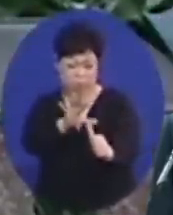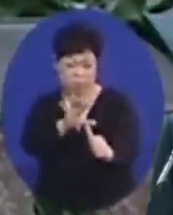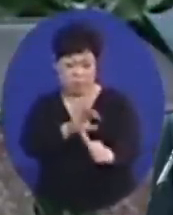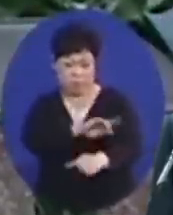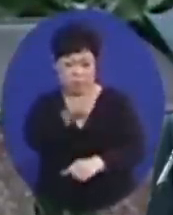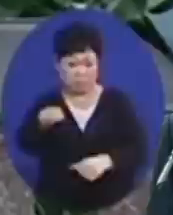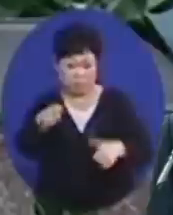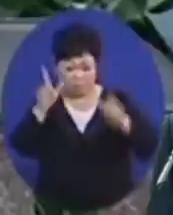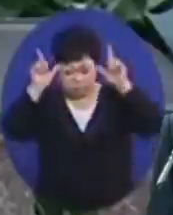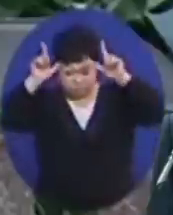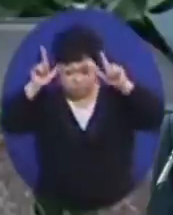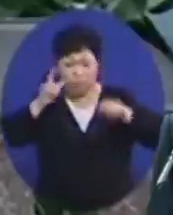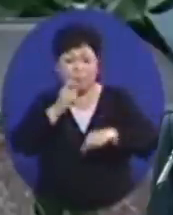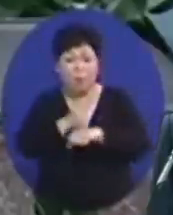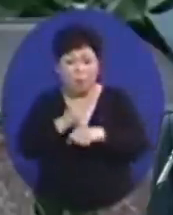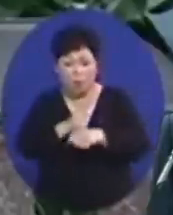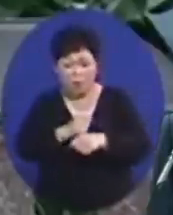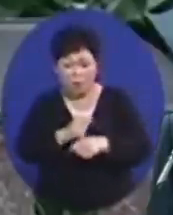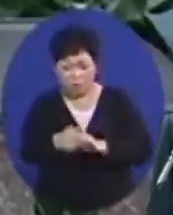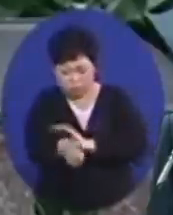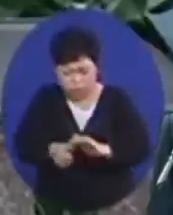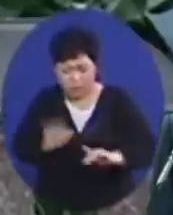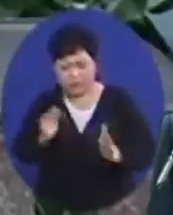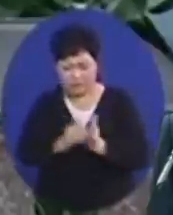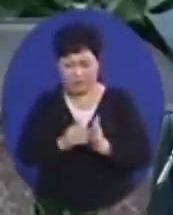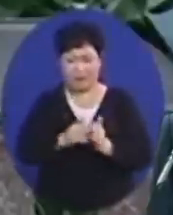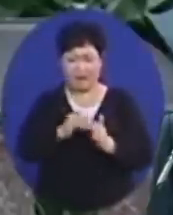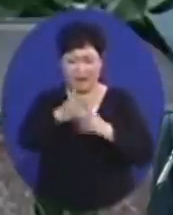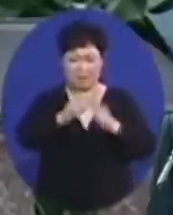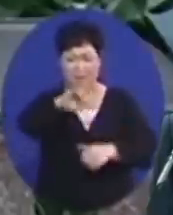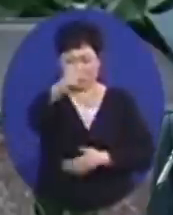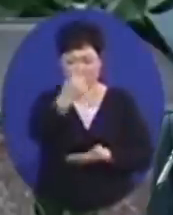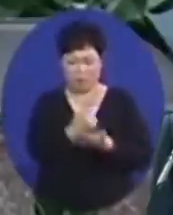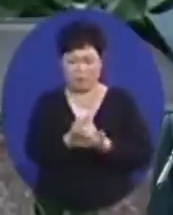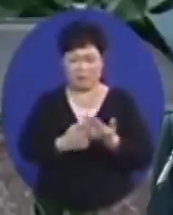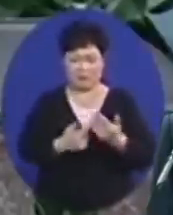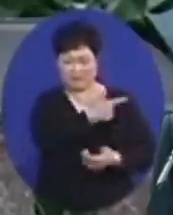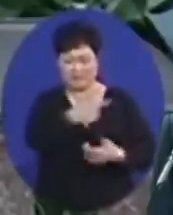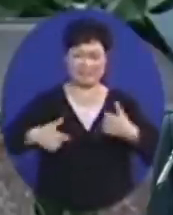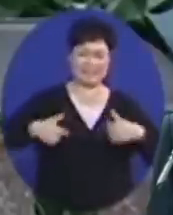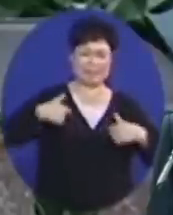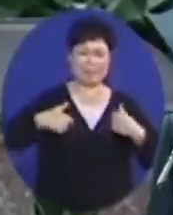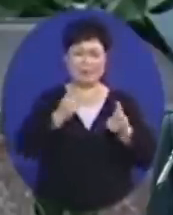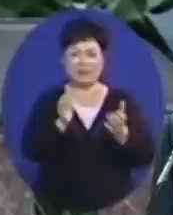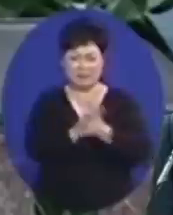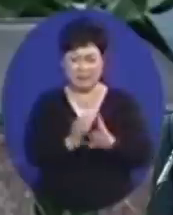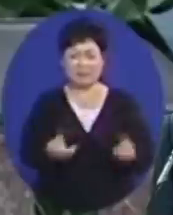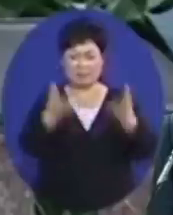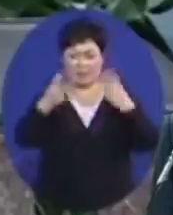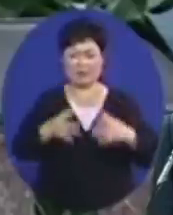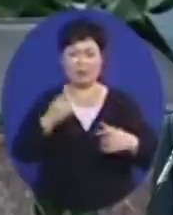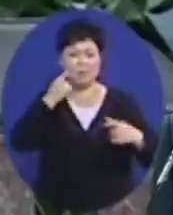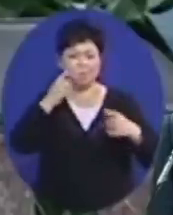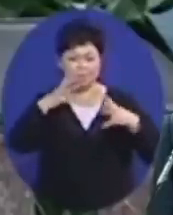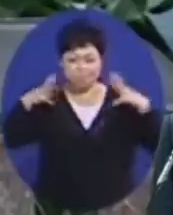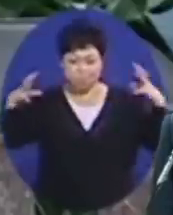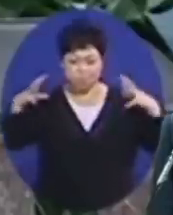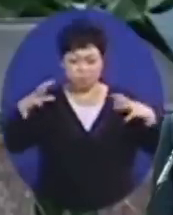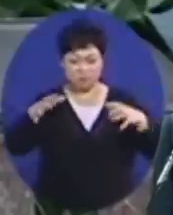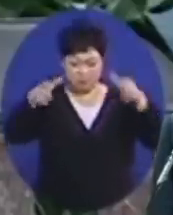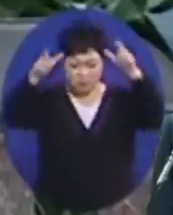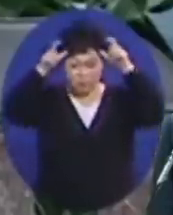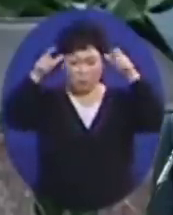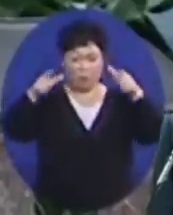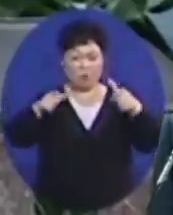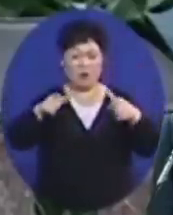건데 하나님께 돌아오면 큰 기쁨의 잔치를 우리 속에 베풀어 주는 것입니다. 살찐 송아지를 잡아 먹는 그런